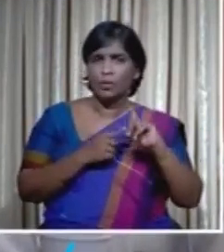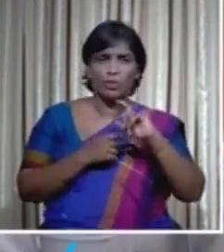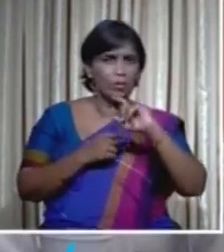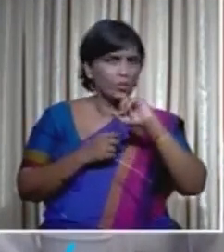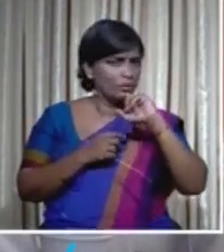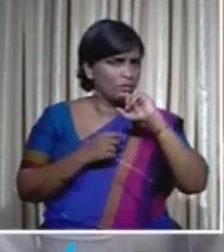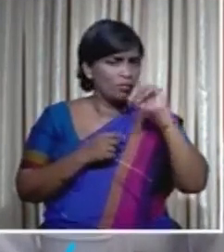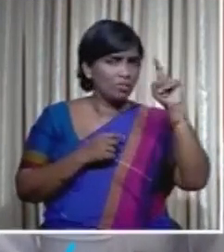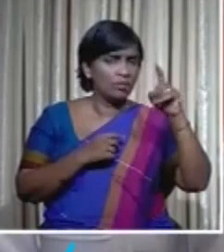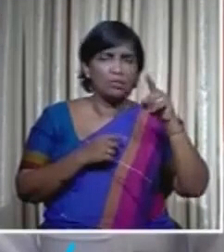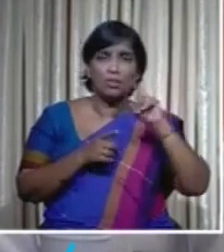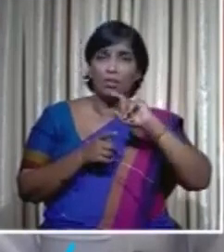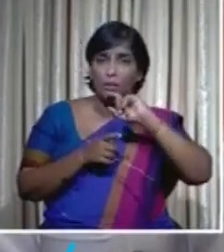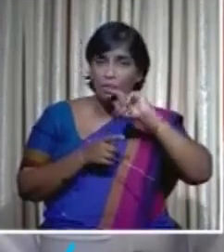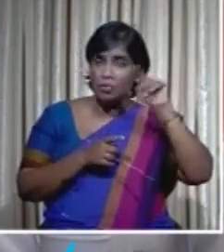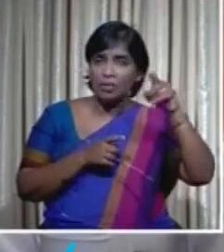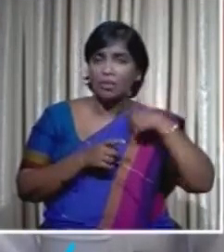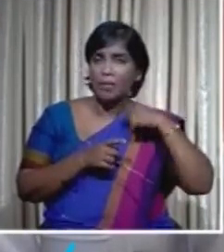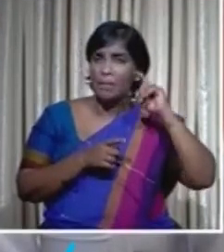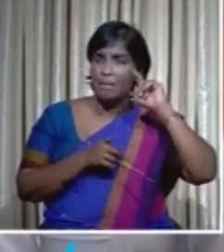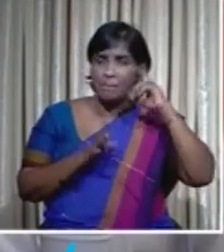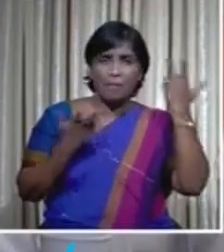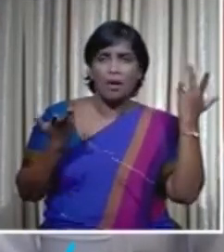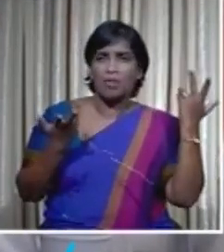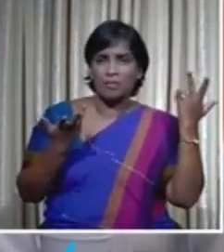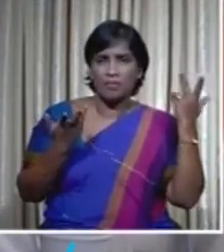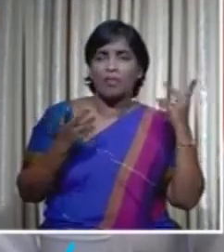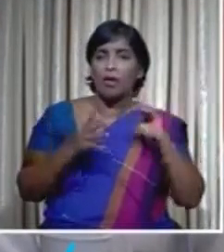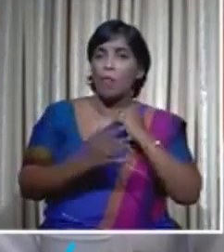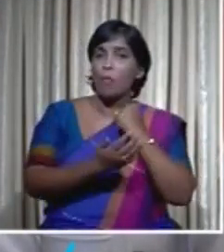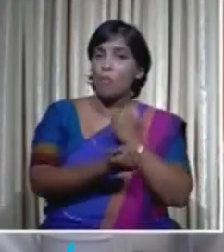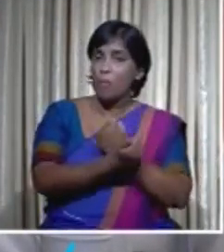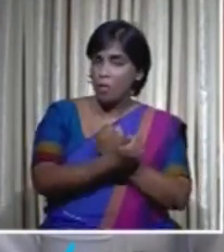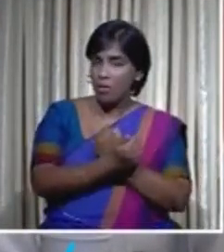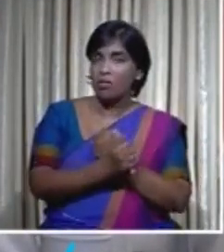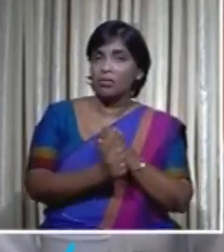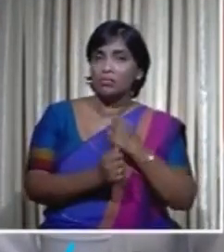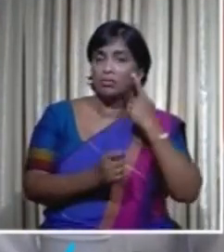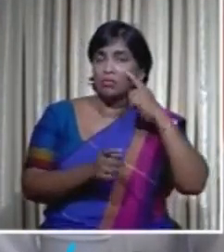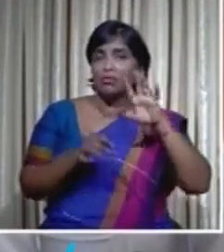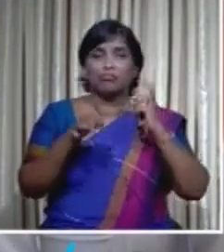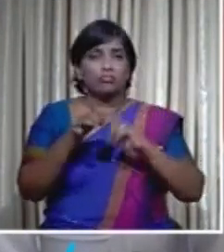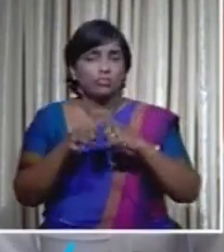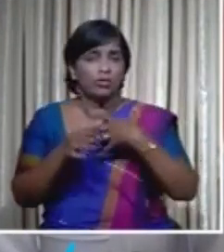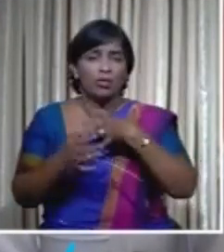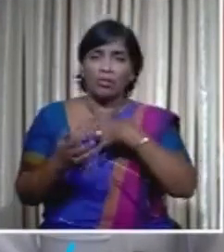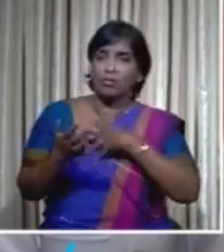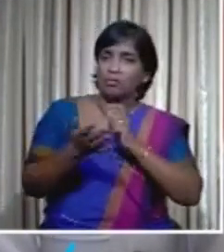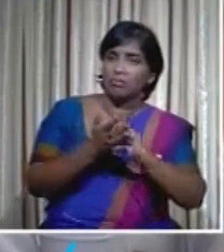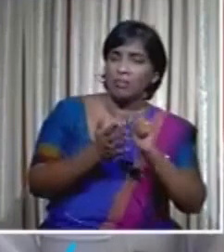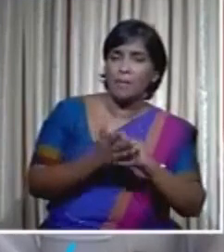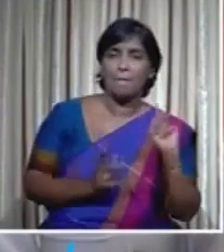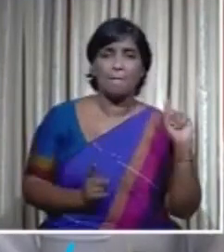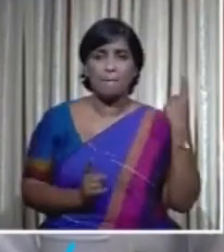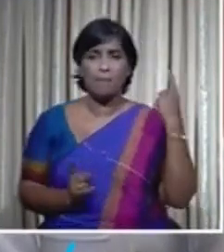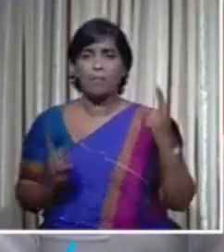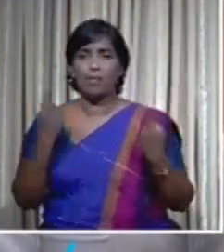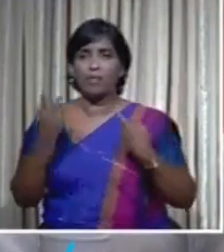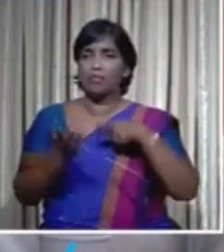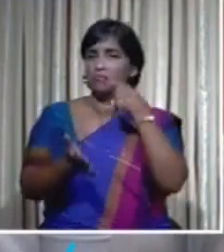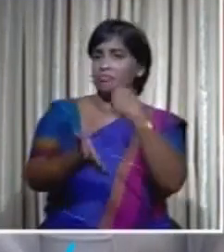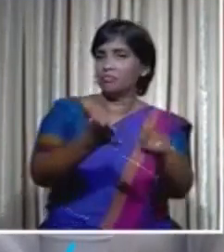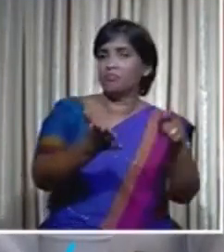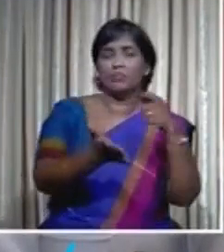போலீசார் நீதிமன்ற கட்டளை என்கிறார்கள், அதற்கு ஒரு வாக்குமூலம் பெறுகிறார்கள், கையெழுத்து வாங்குகிறார்கள். மிக மோசமாக இருக்கிற இந்த நாடு, இந்த